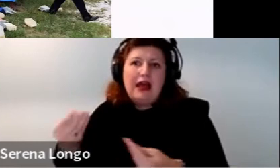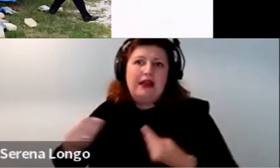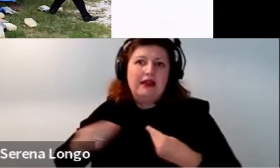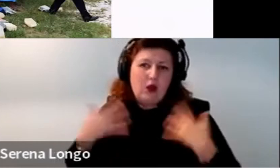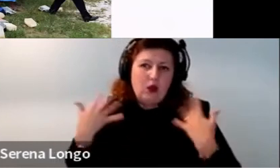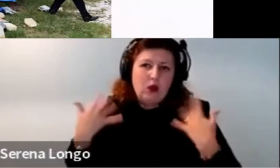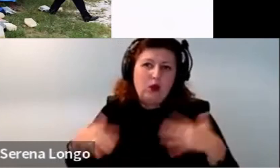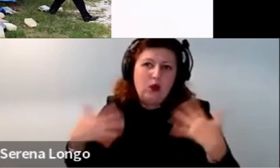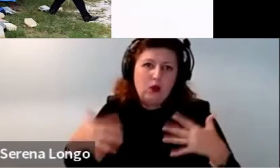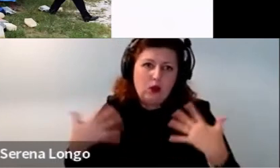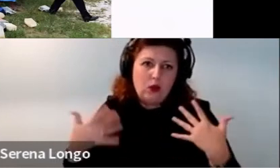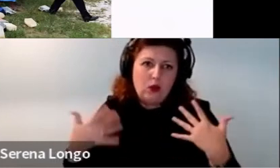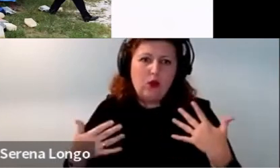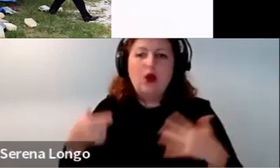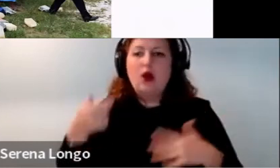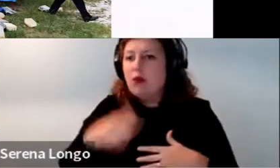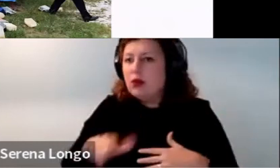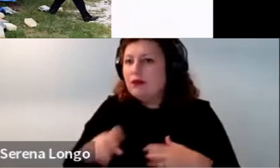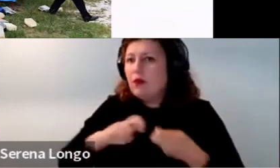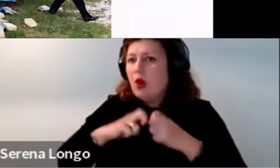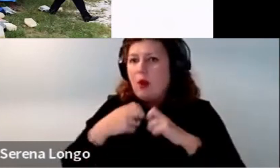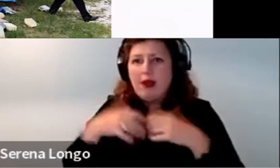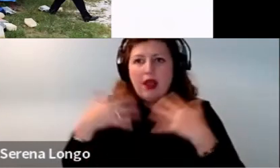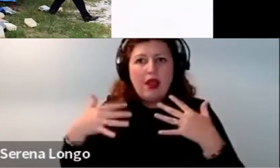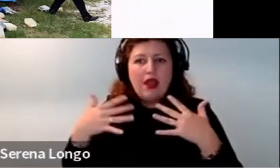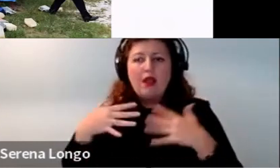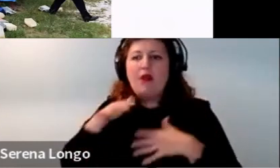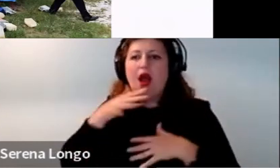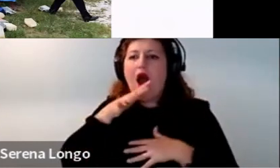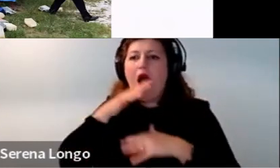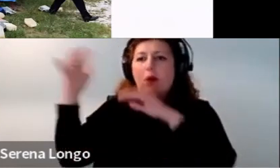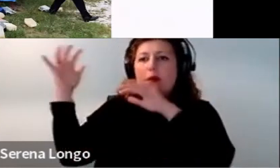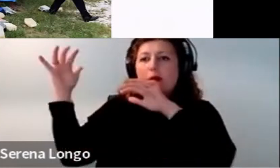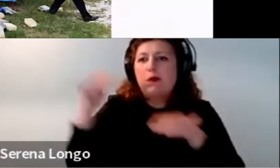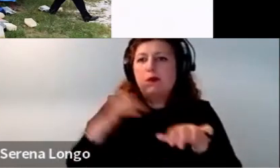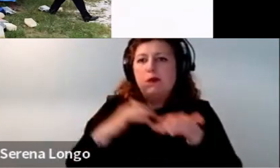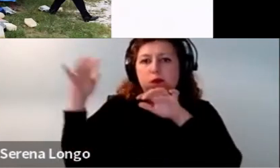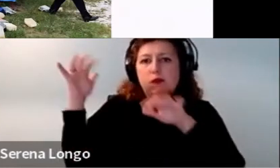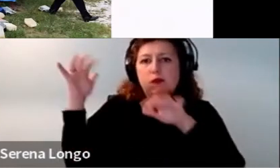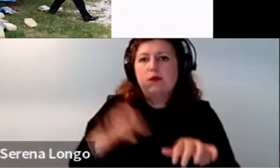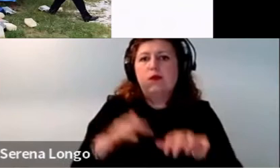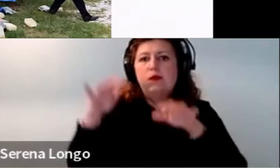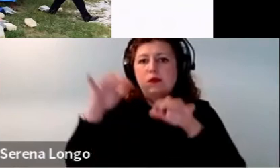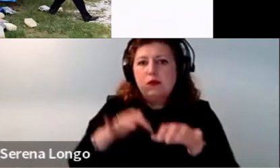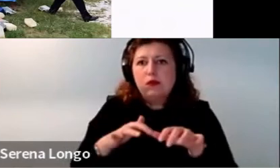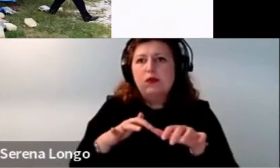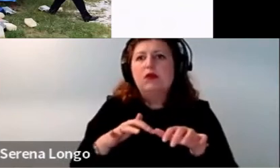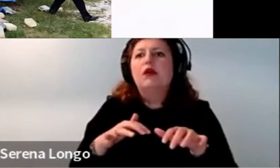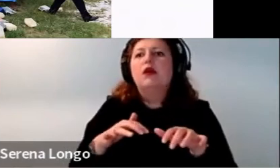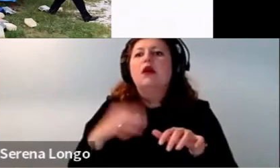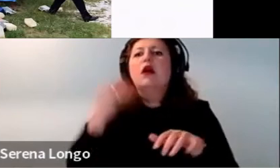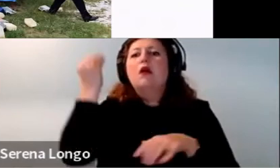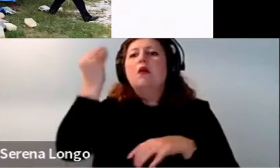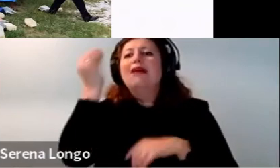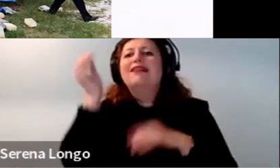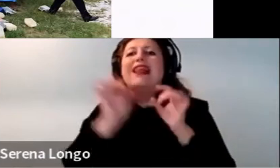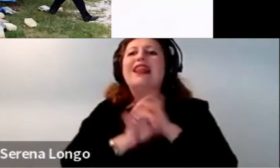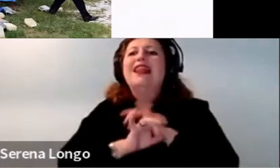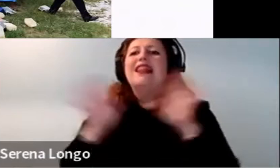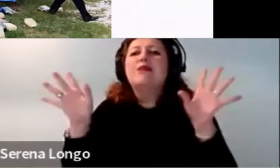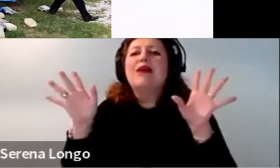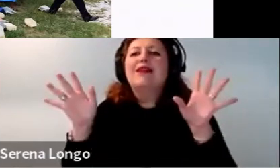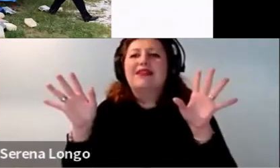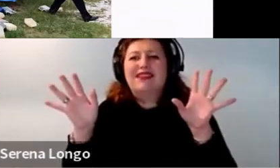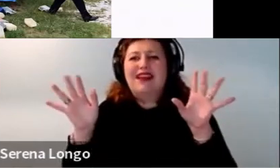spessissimo avevano problemi di gestione dell'acqua piovana, che sempre con l'idea della libertà di movimento